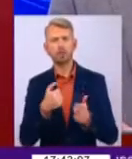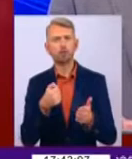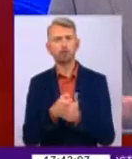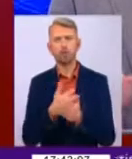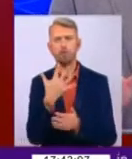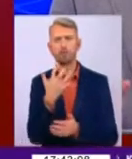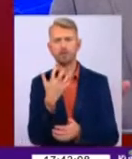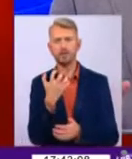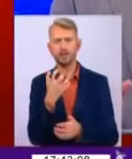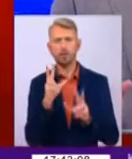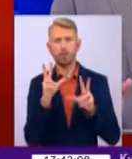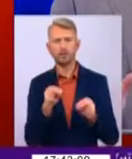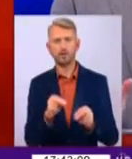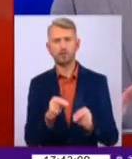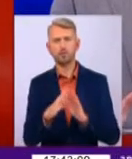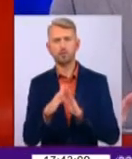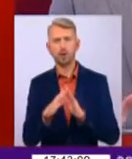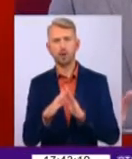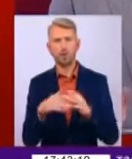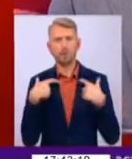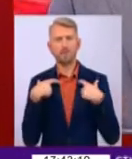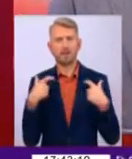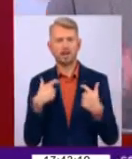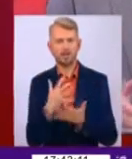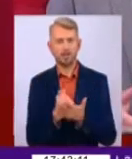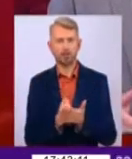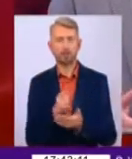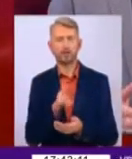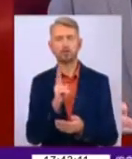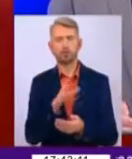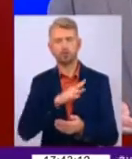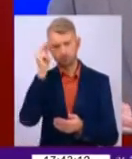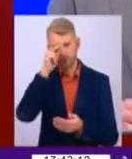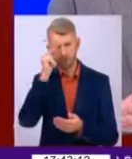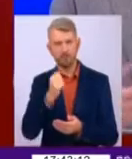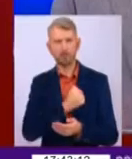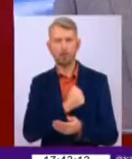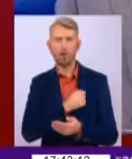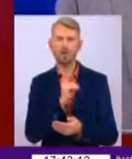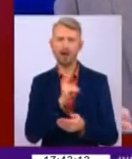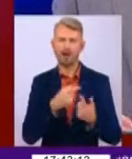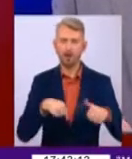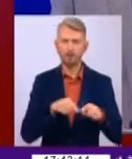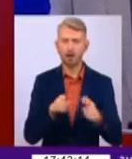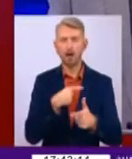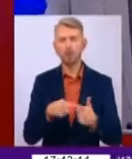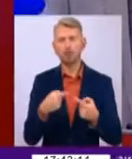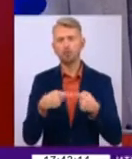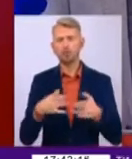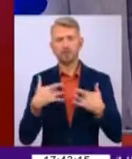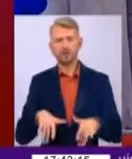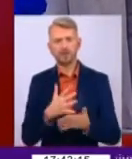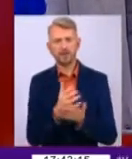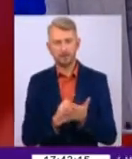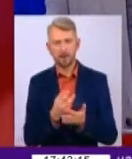500 обіцяють призвати офіцерів запасу, тобто тих, хто навчався на військових кафедрах або іншим чином звільнився в запас.